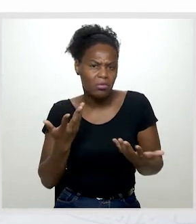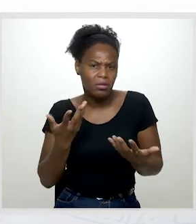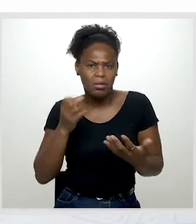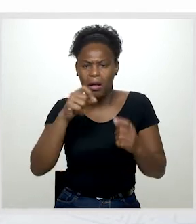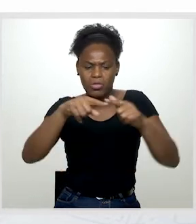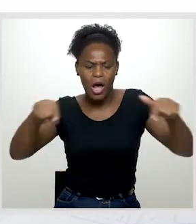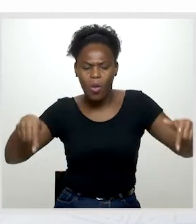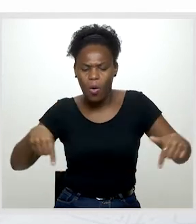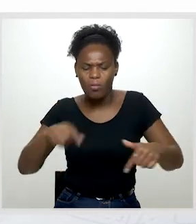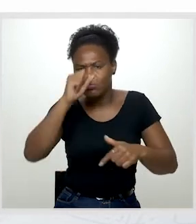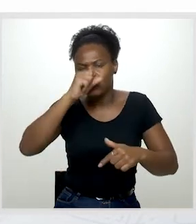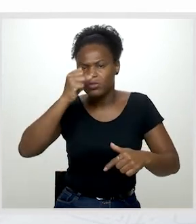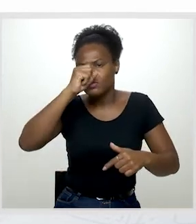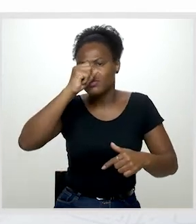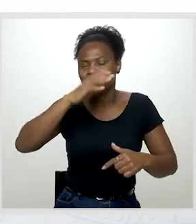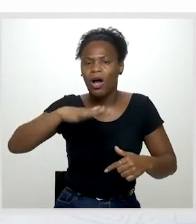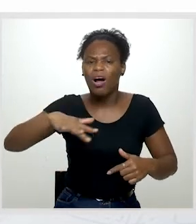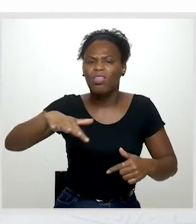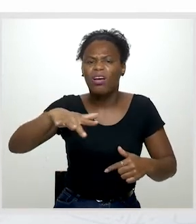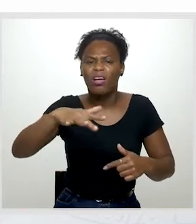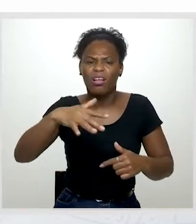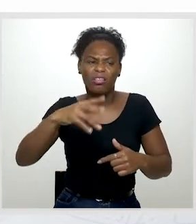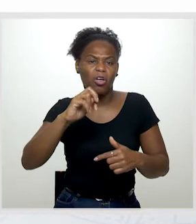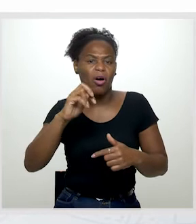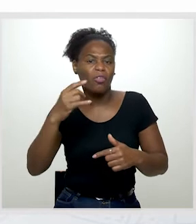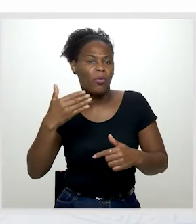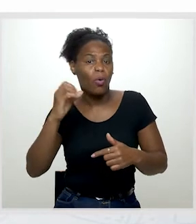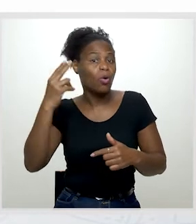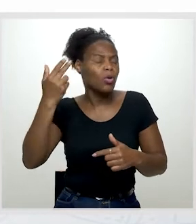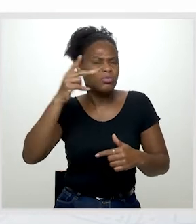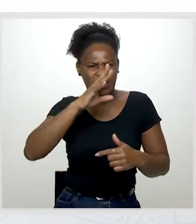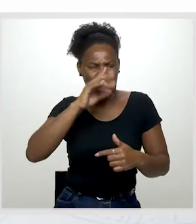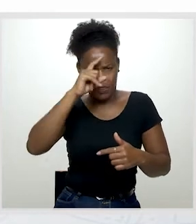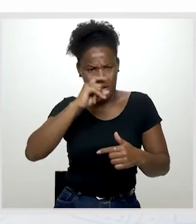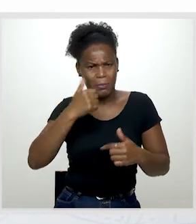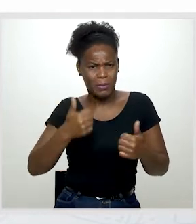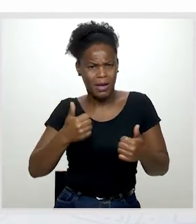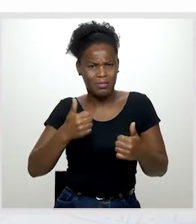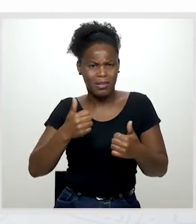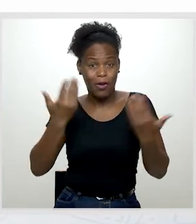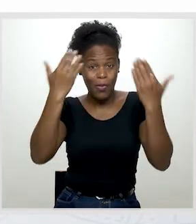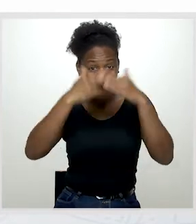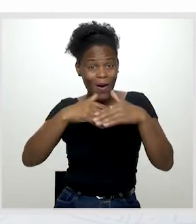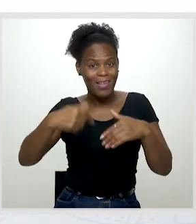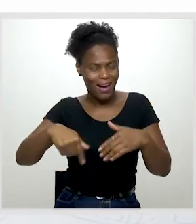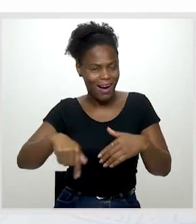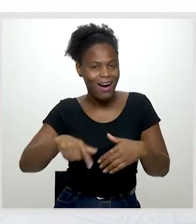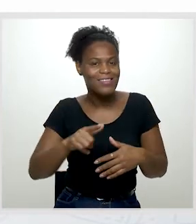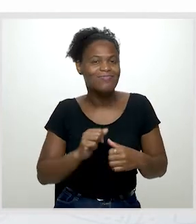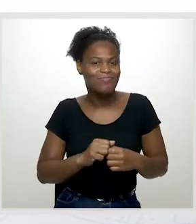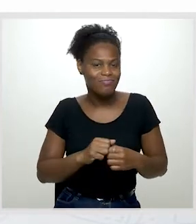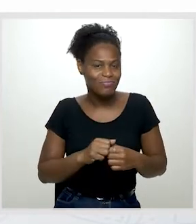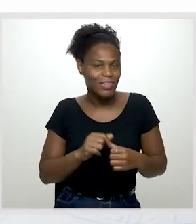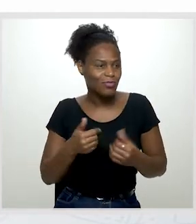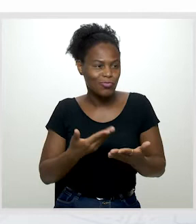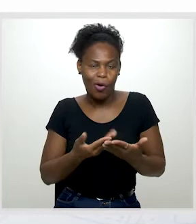placent dans le salon, dans le jardin. Et le 31 octobre, si je me souviens bien, ils font une soirée. Nous,